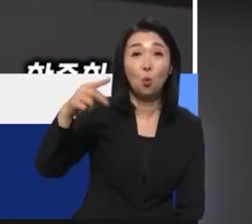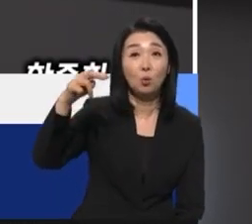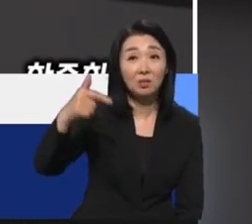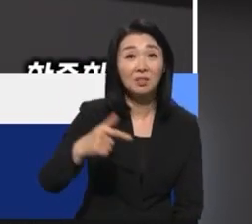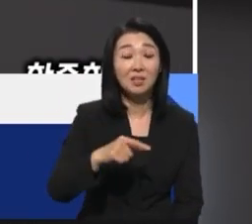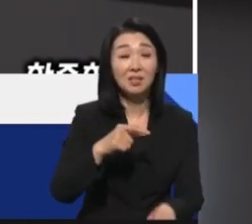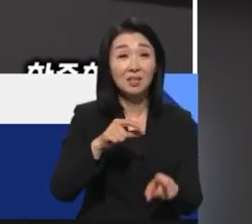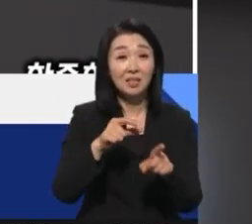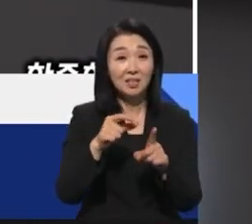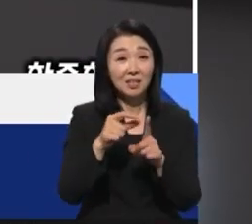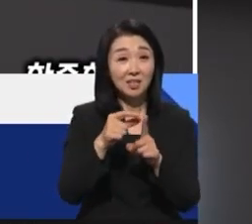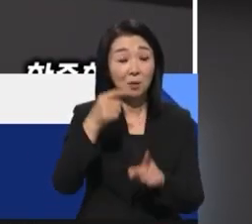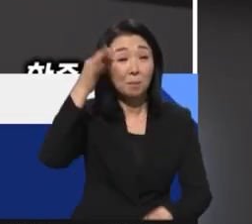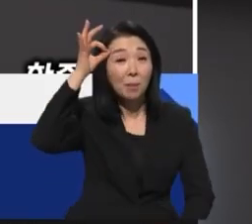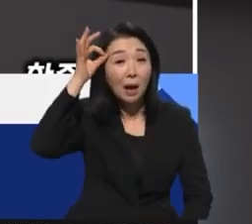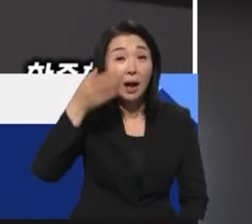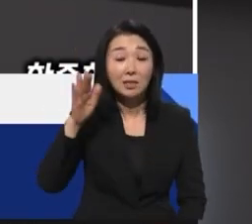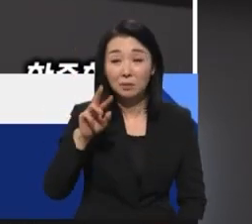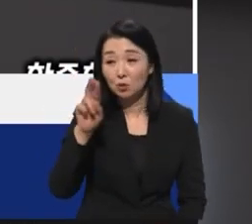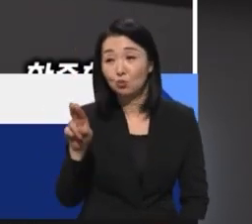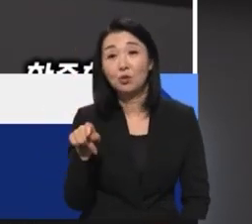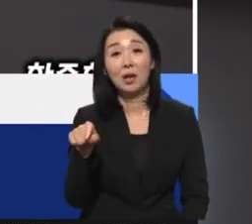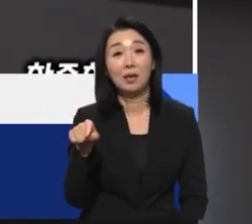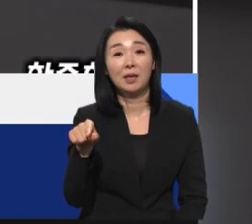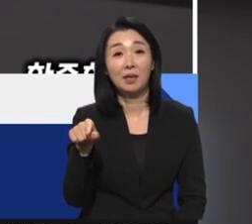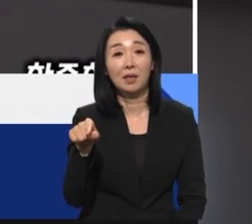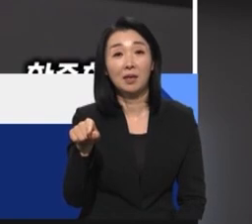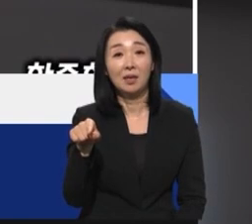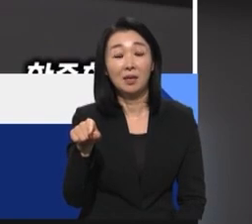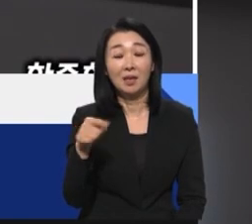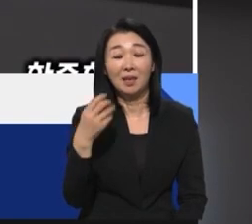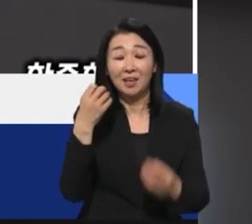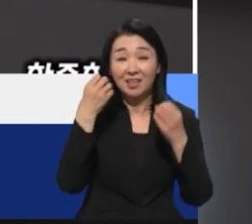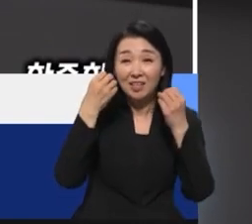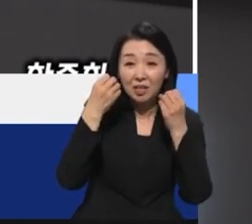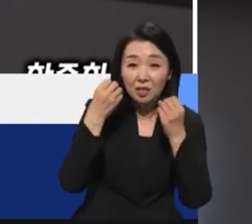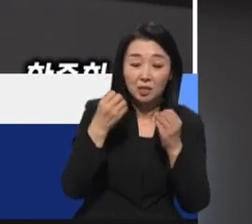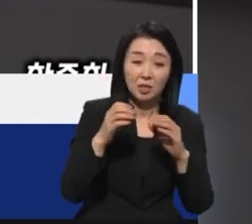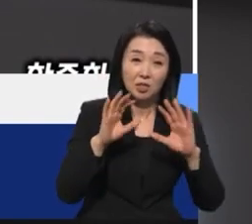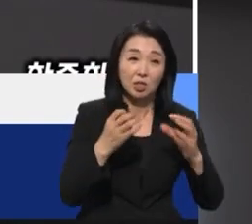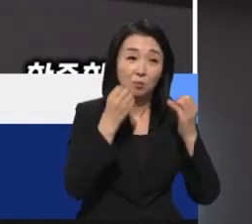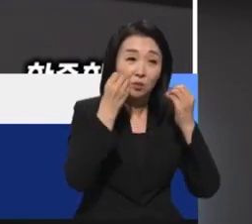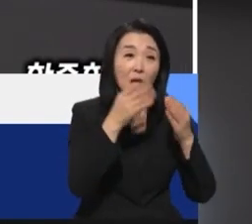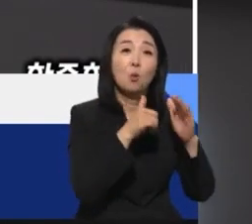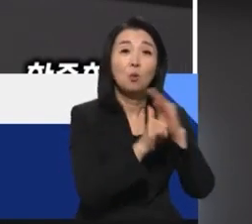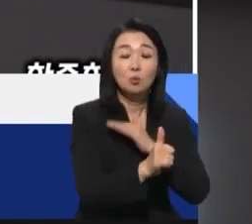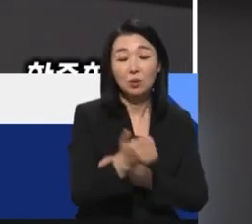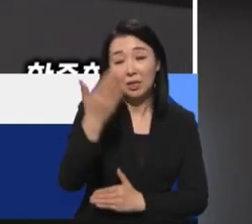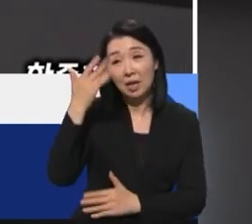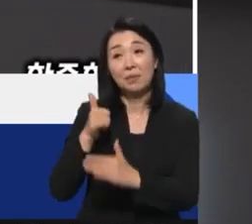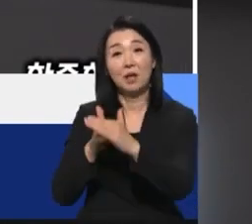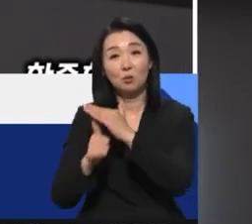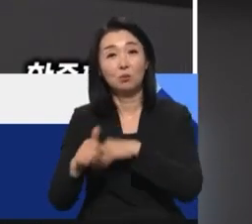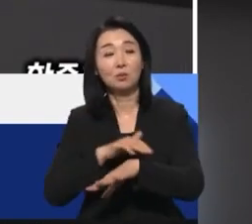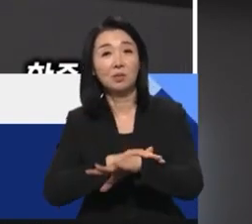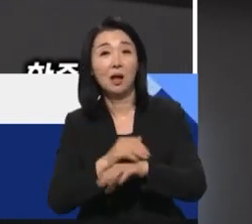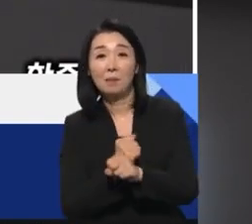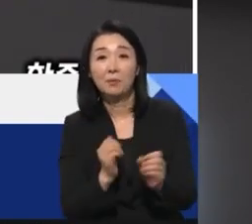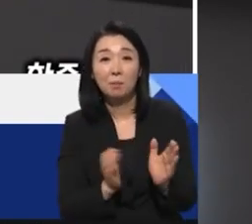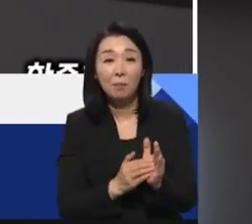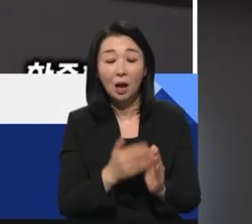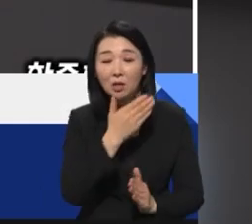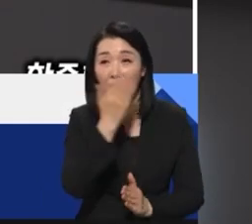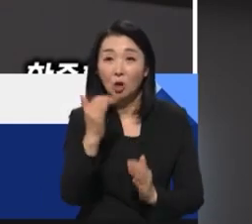떠올리지만 실질적으로 지금의 우루과이는 어떻게 보면 신고의 조화가 꽤 잘 이루어진 팀이고 특히이 젊은